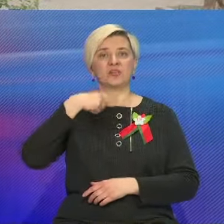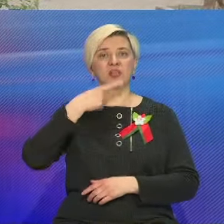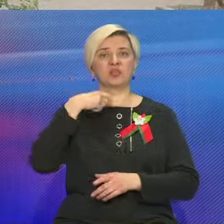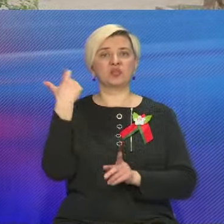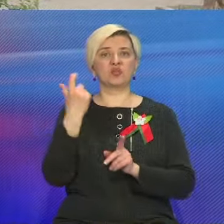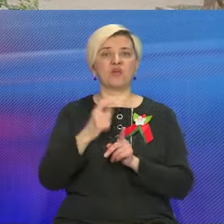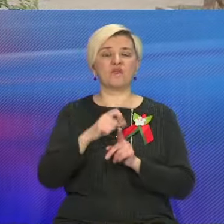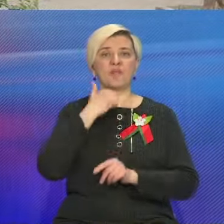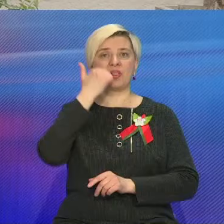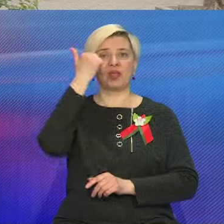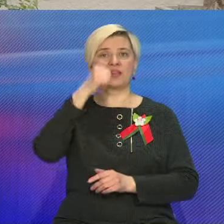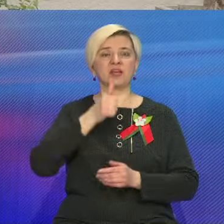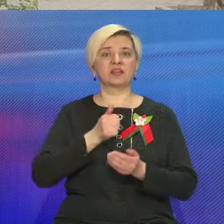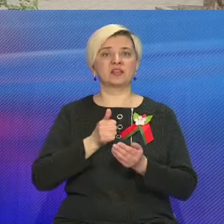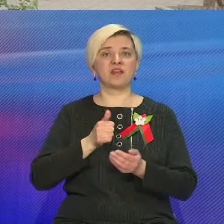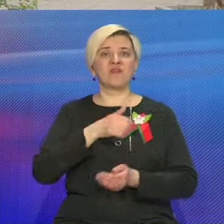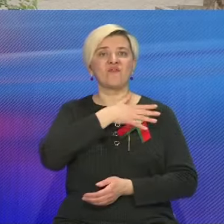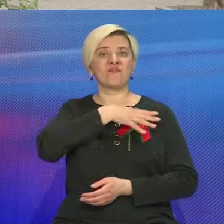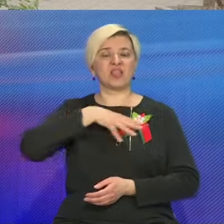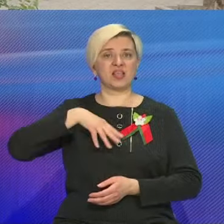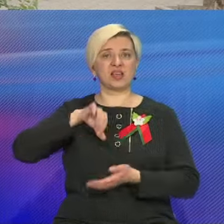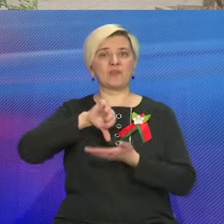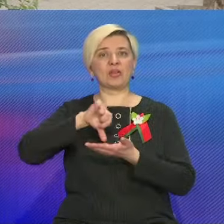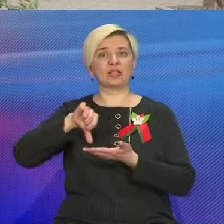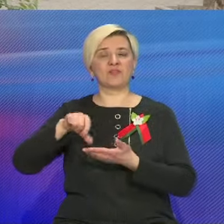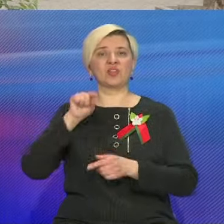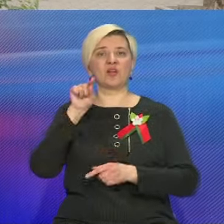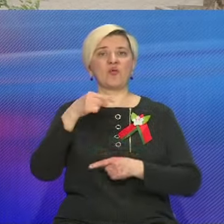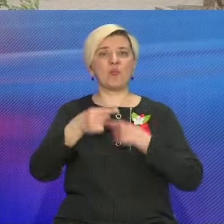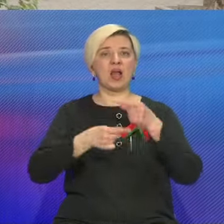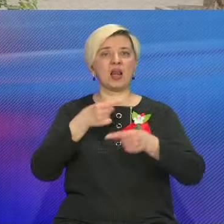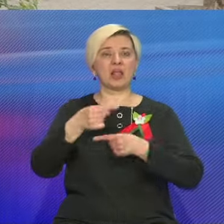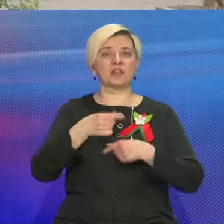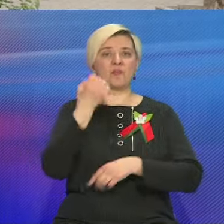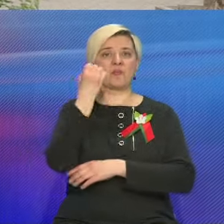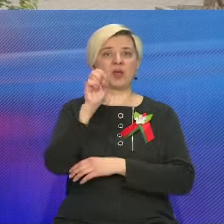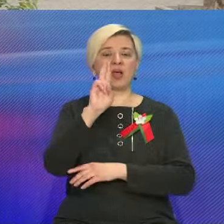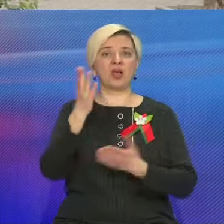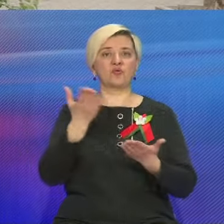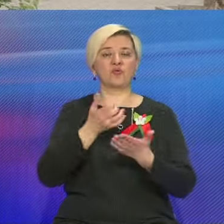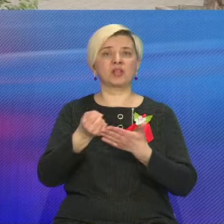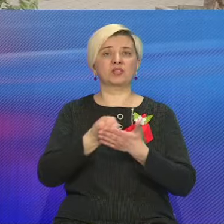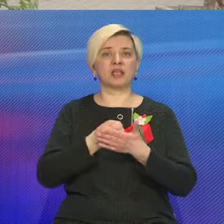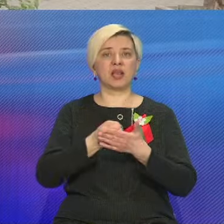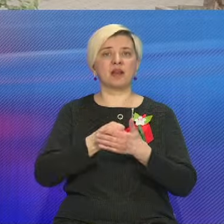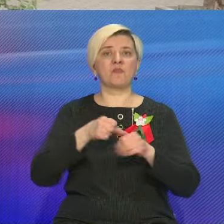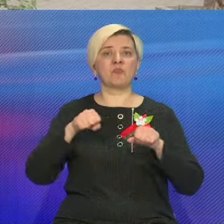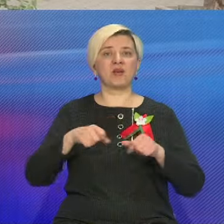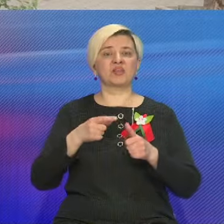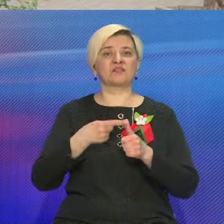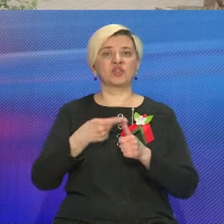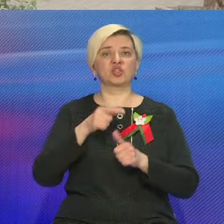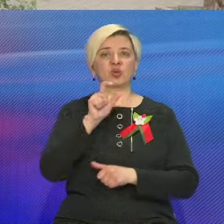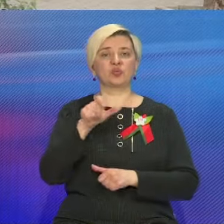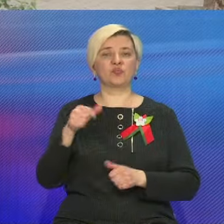ветеранам, представителям того славного поколения победителей, которые отстояли наше право людьми зваться и жить под мирным небом.